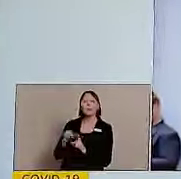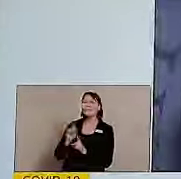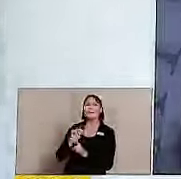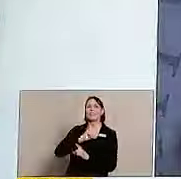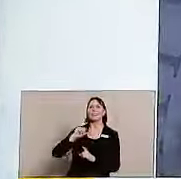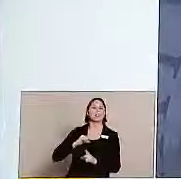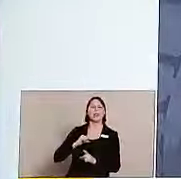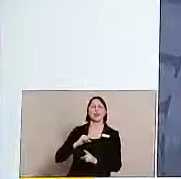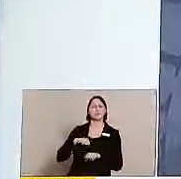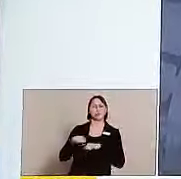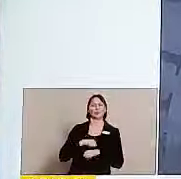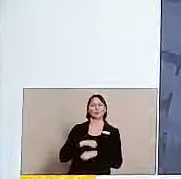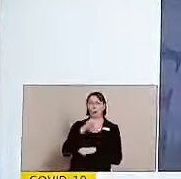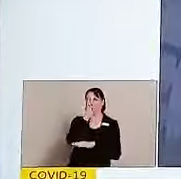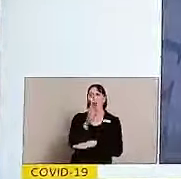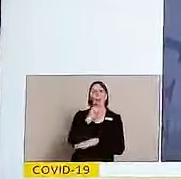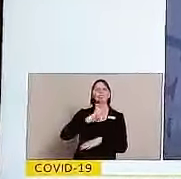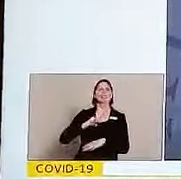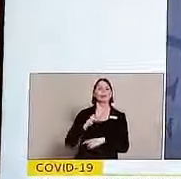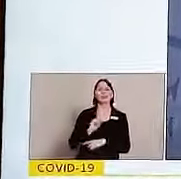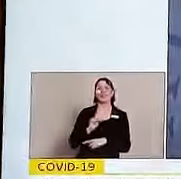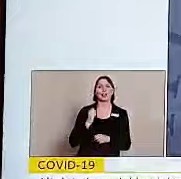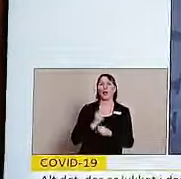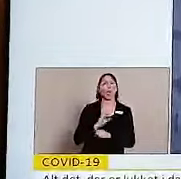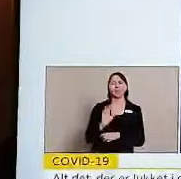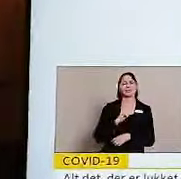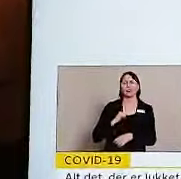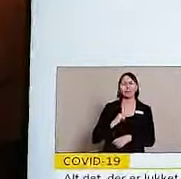وأشكر جميع المتابعين